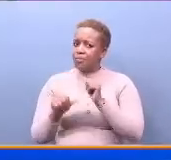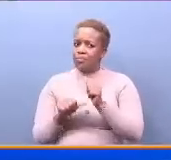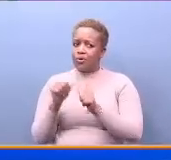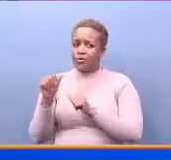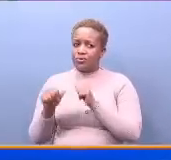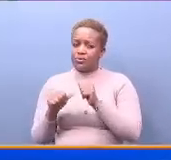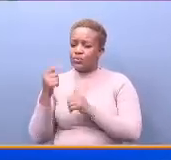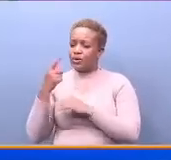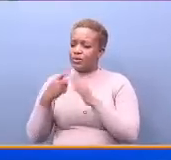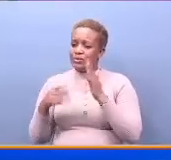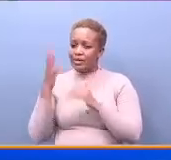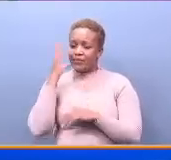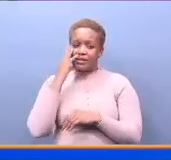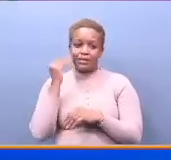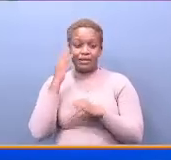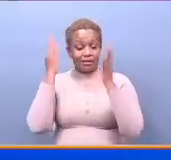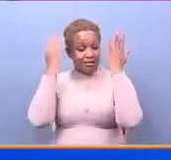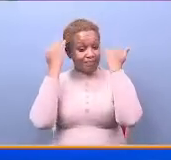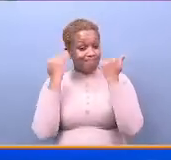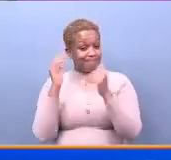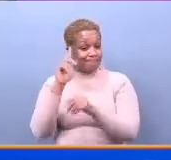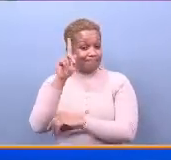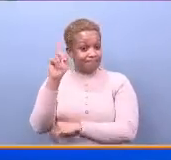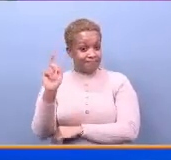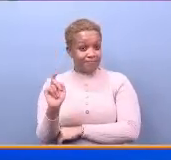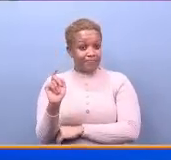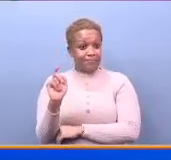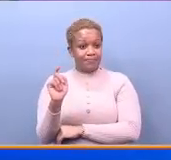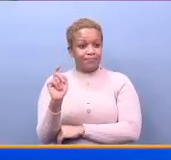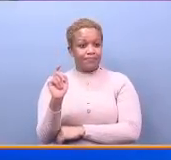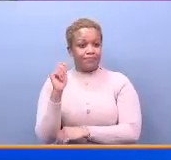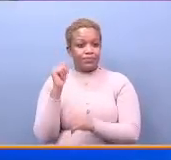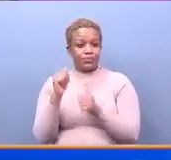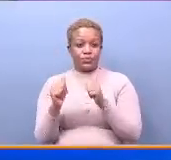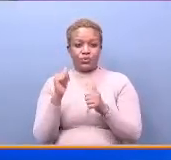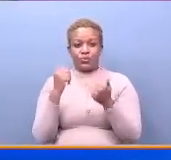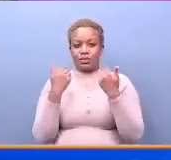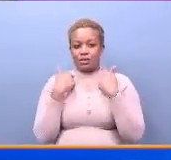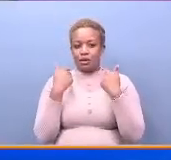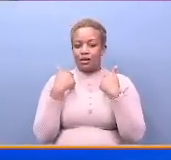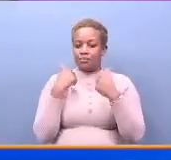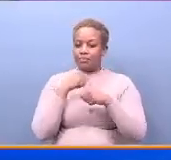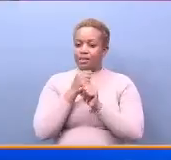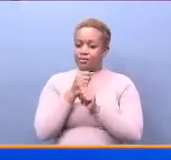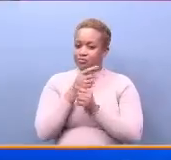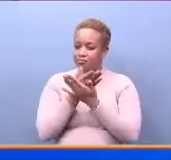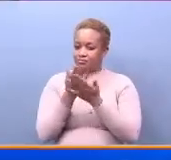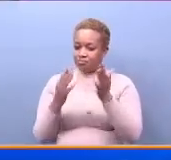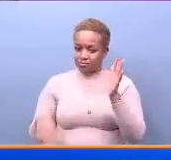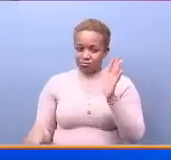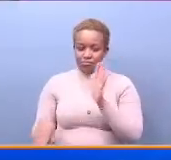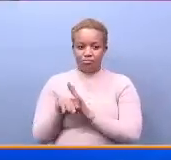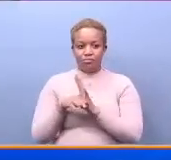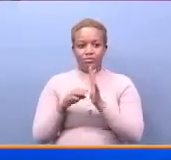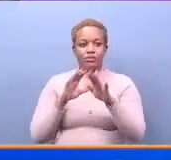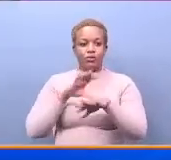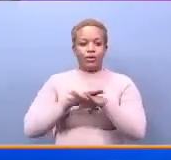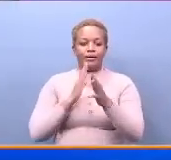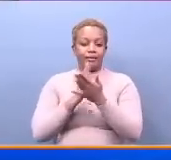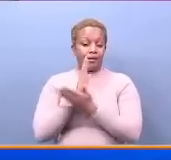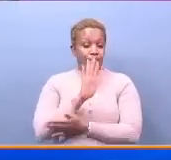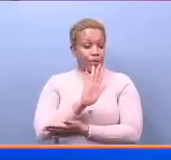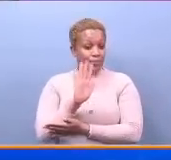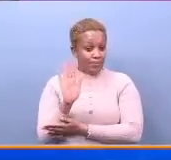yale ambayo umepitia katika mahakama na mahakama hii ya upeo ambayo ilifutilia mbali juhudi zako za kutafuta haki.